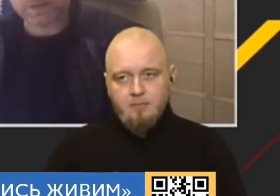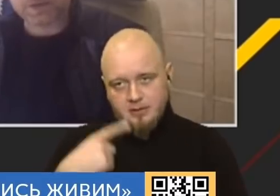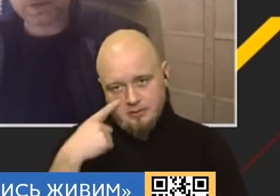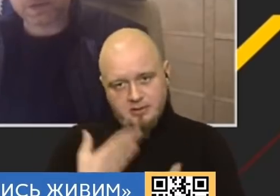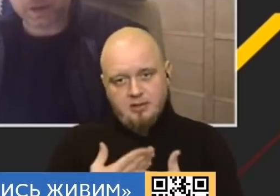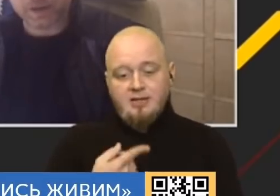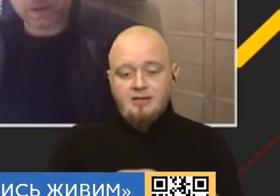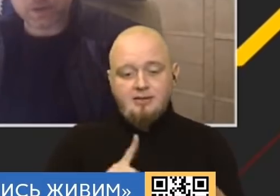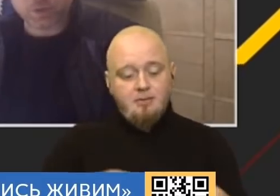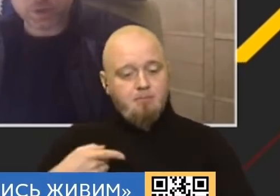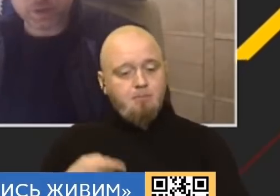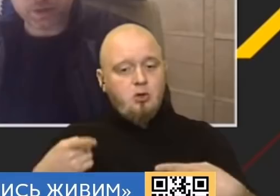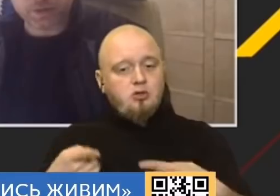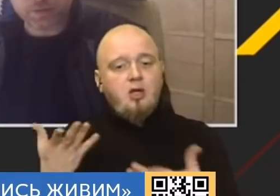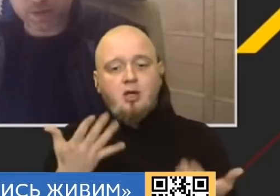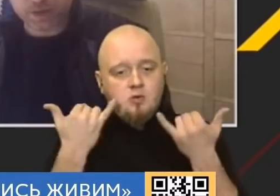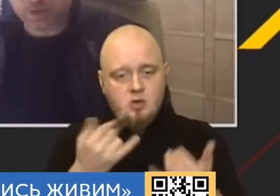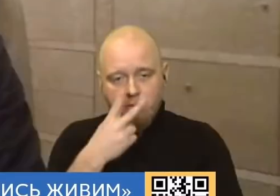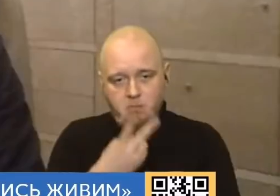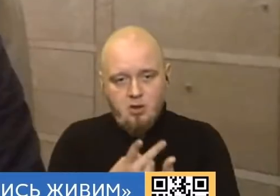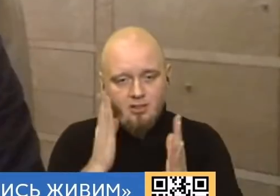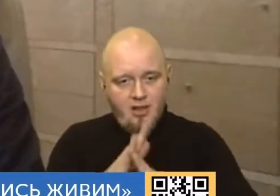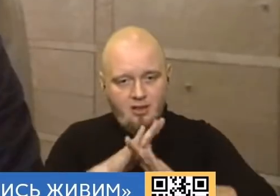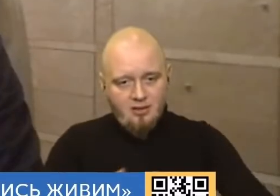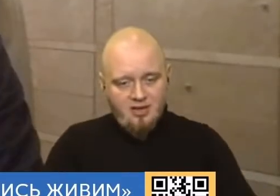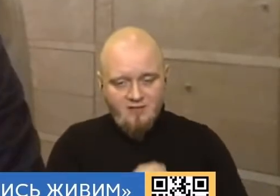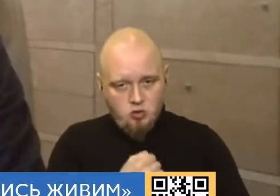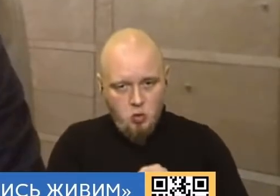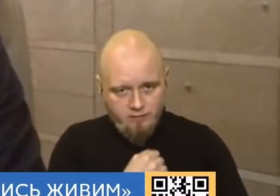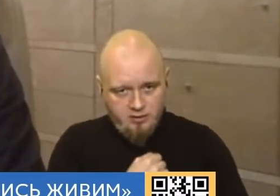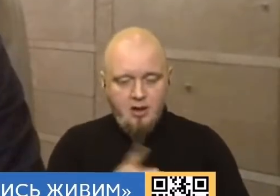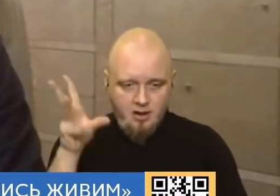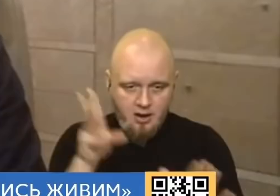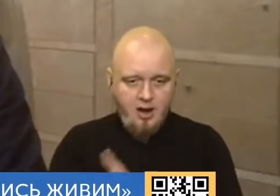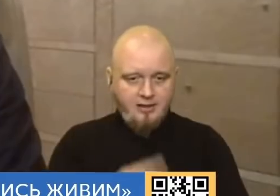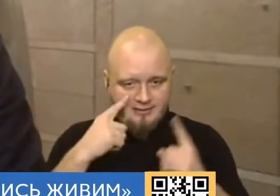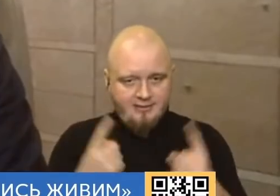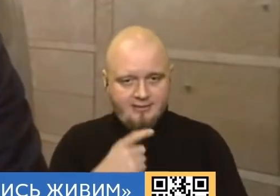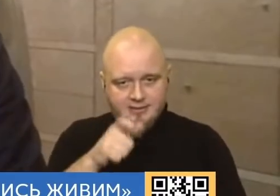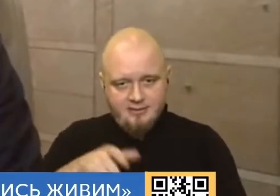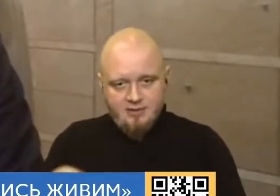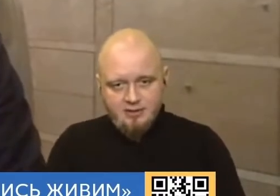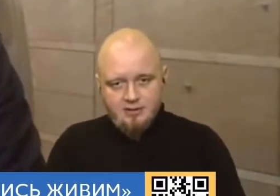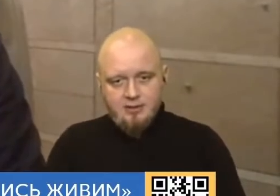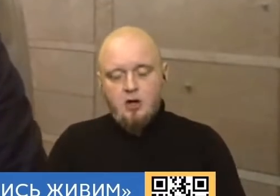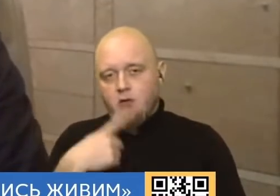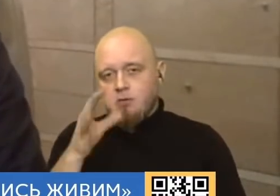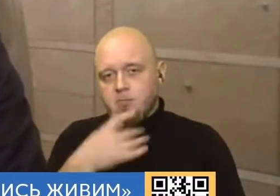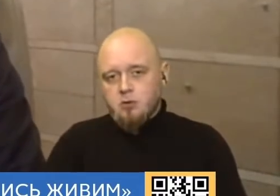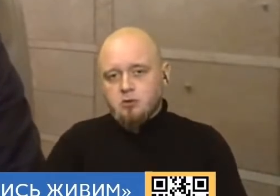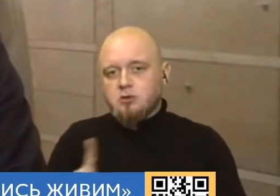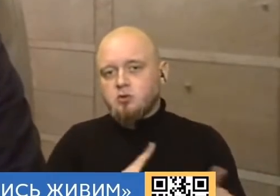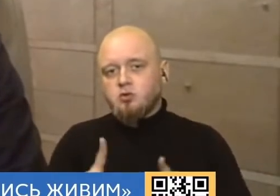Мені здається, те протистояння, яке сьогодні показує не тільки військові, але й цивільні, говорить про